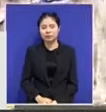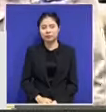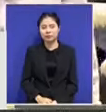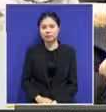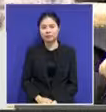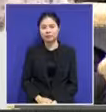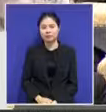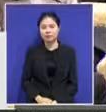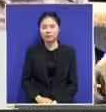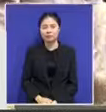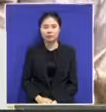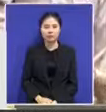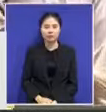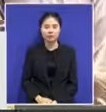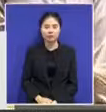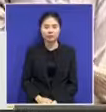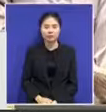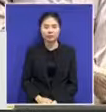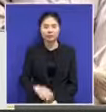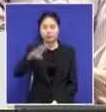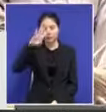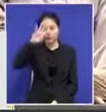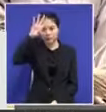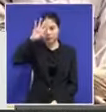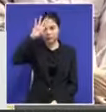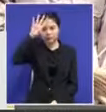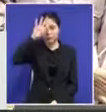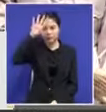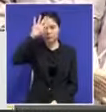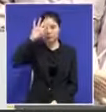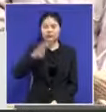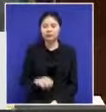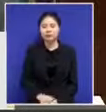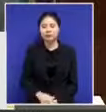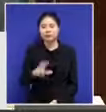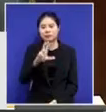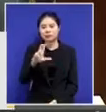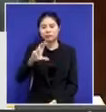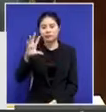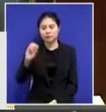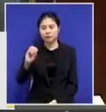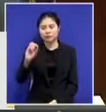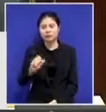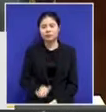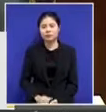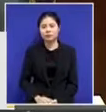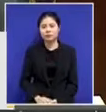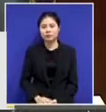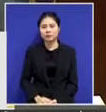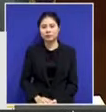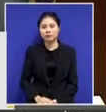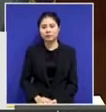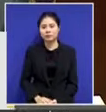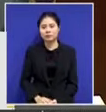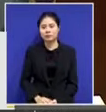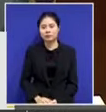์นายธนาธรจึงรุ่งเรืองกิจครับ 350พลเอกพรพิพัฒน์เบญจ